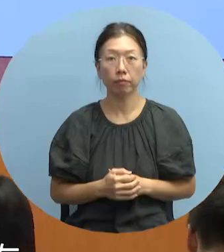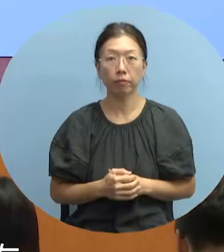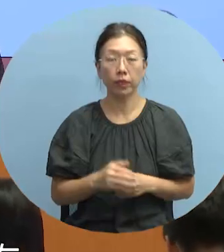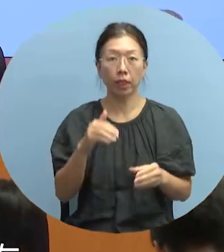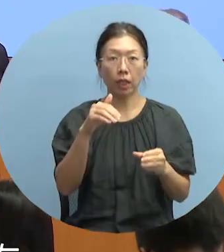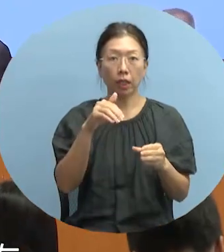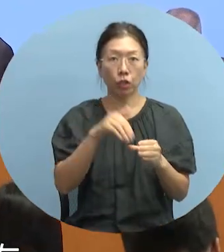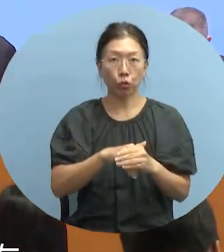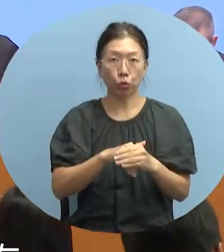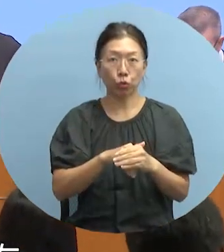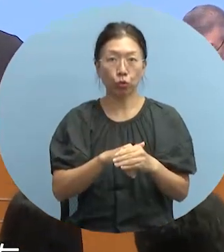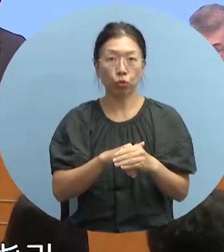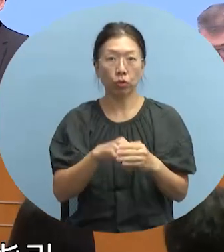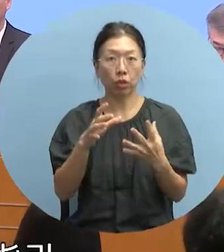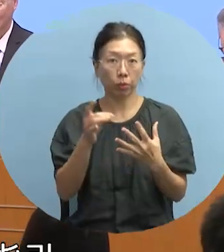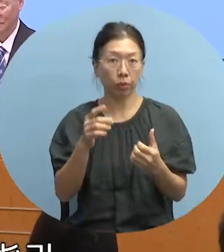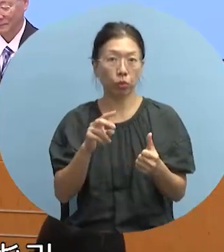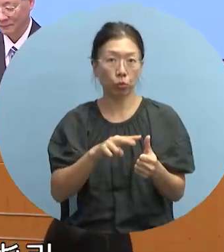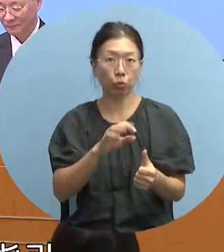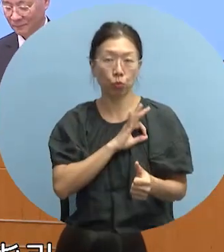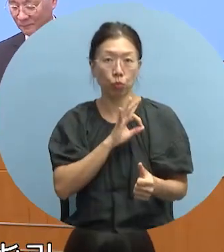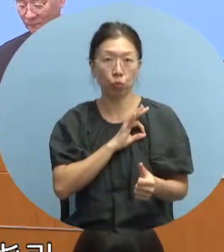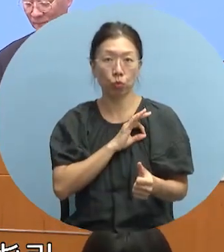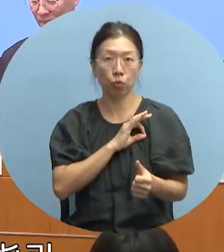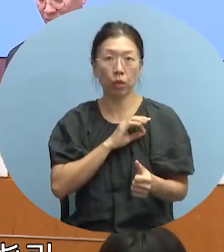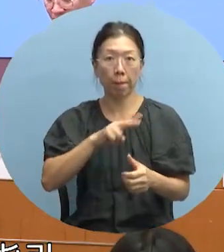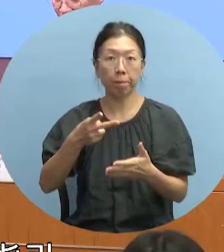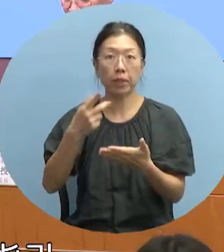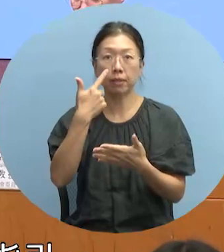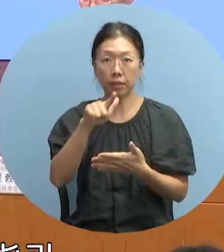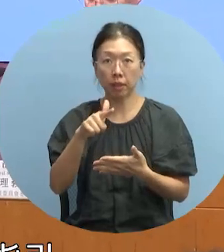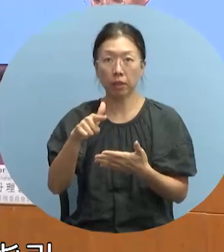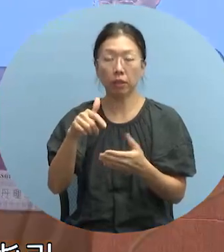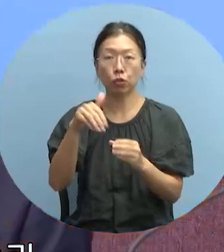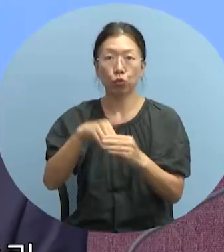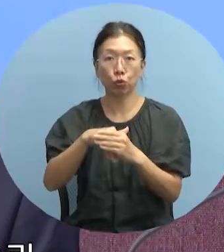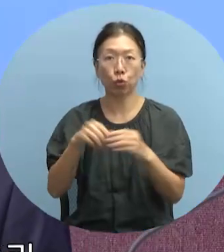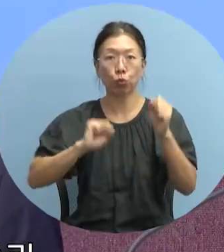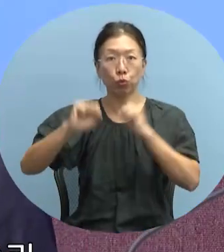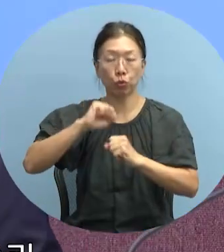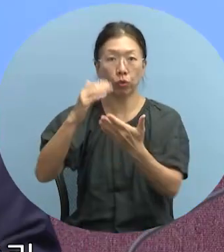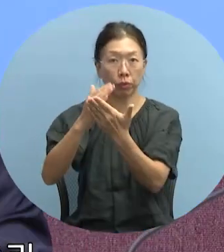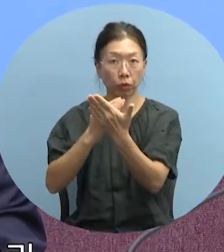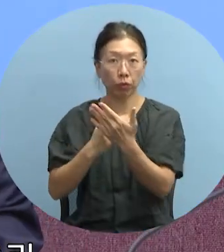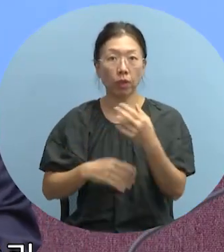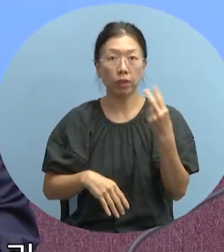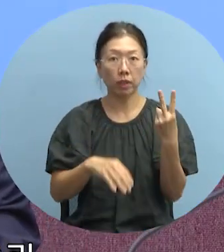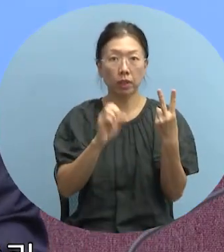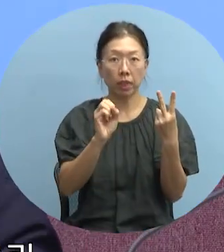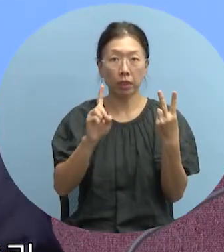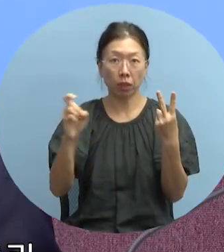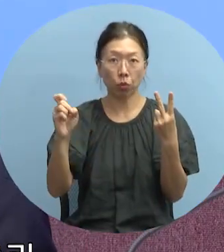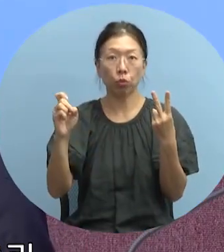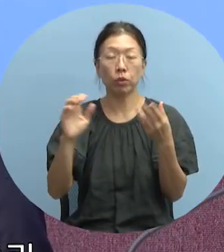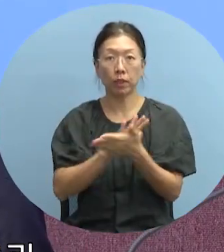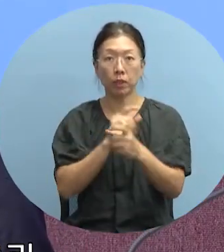選管會是會在今天發表更新了之後的區議會選舉活動指引，相對於2019年9